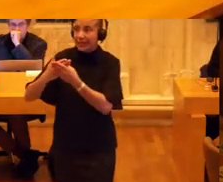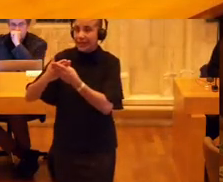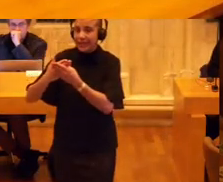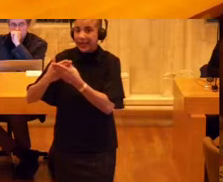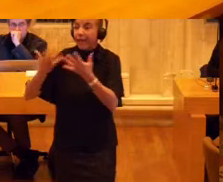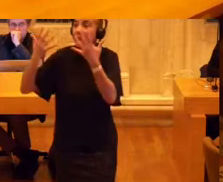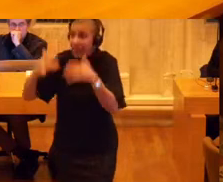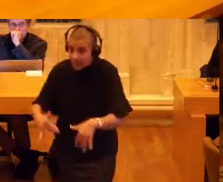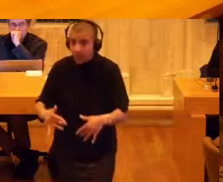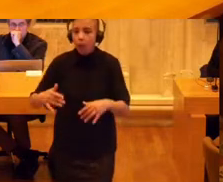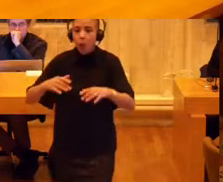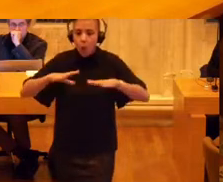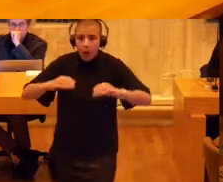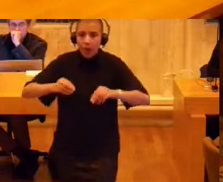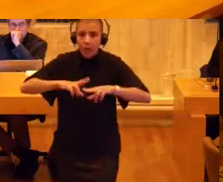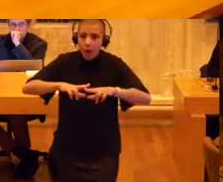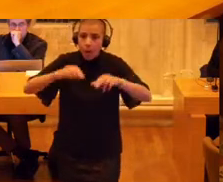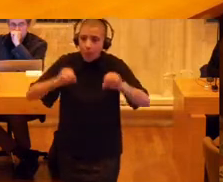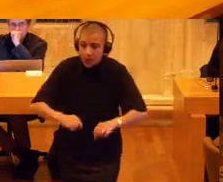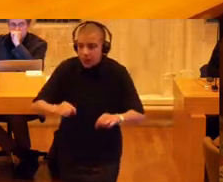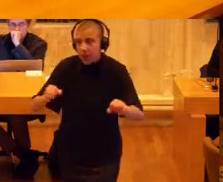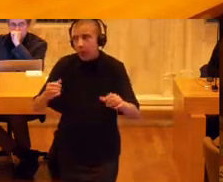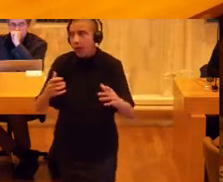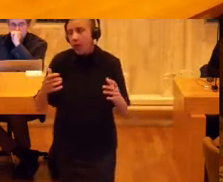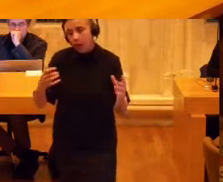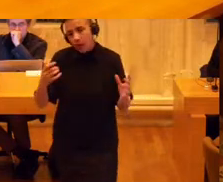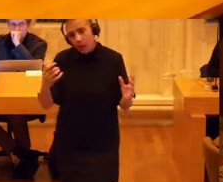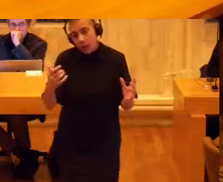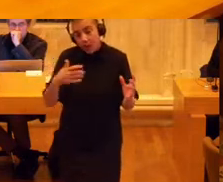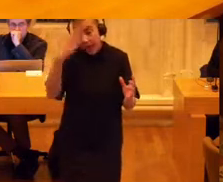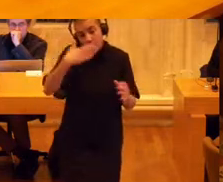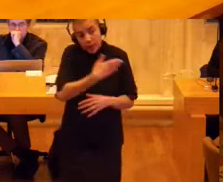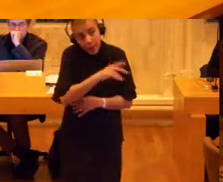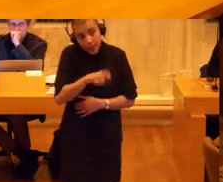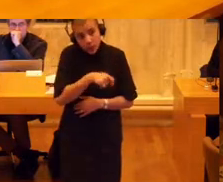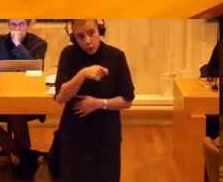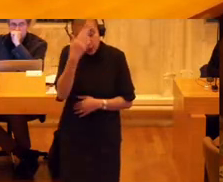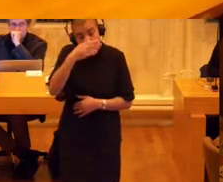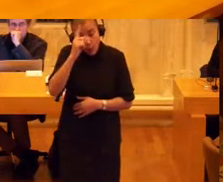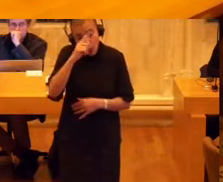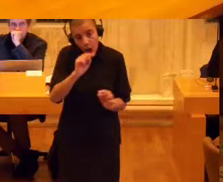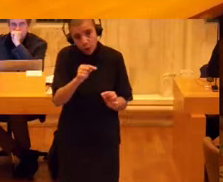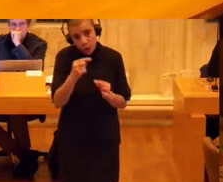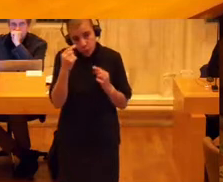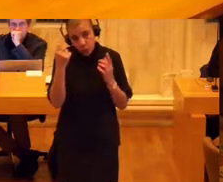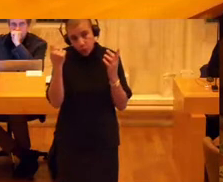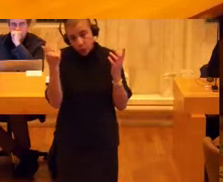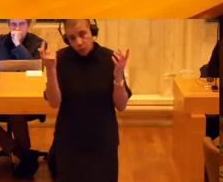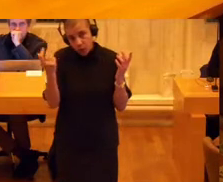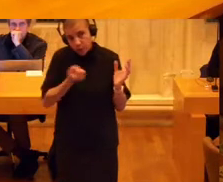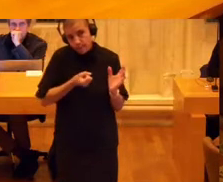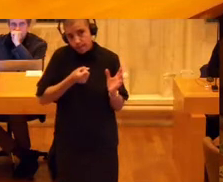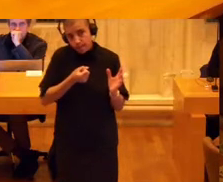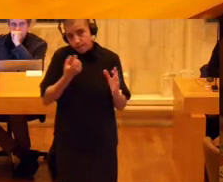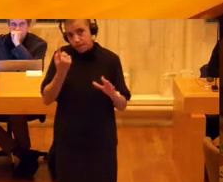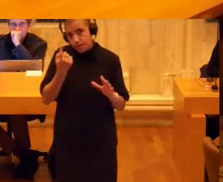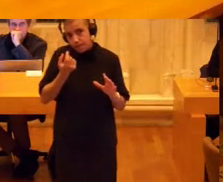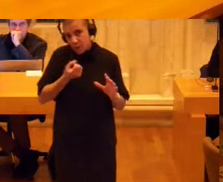Vous êtes bien placé pour savoir, puisque vous êtes en immédiate proximité. Alors, ça, je me contente de dire ça.